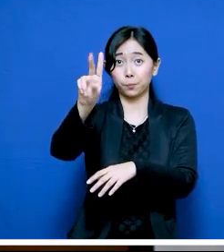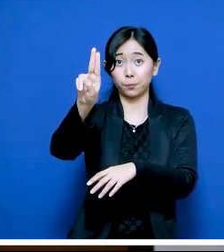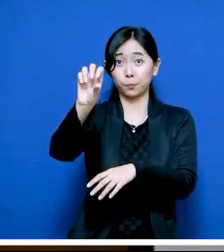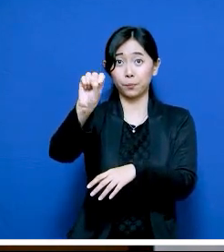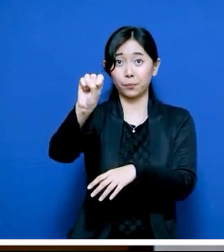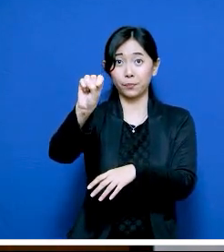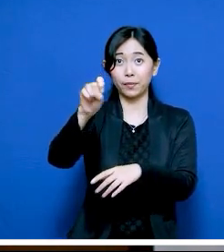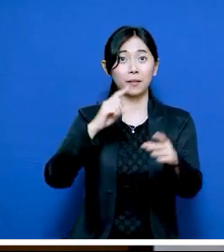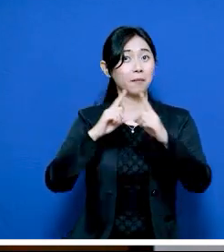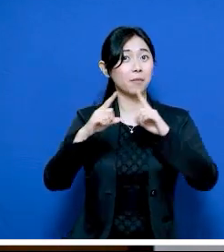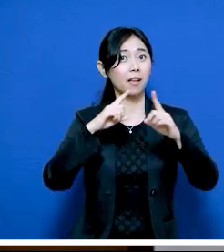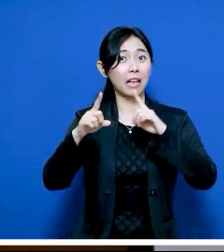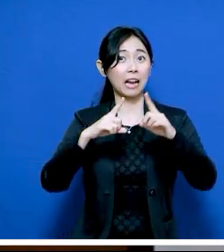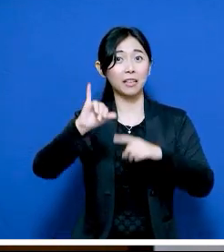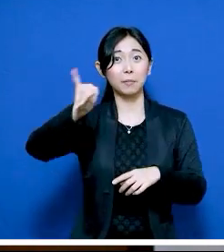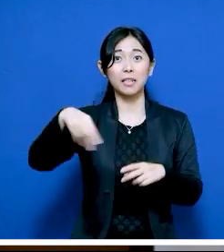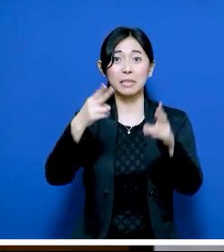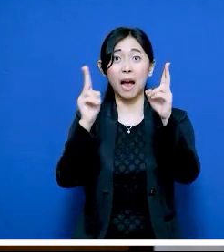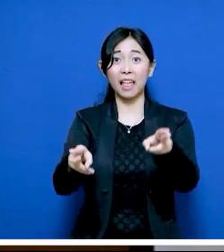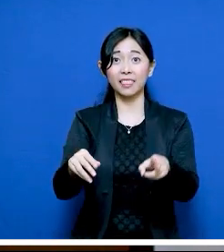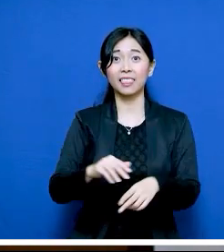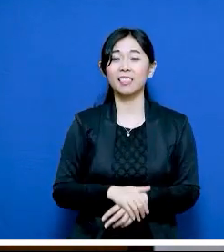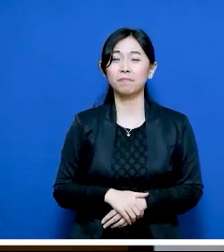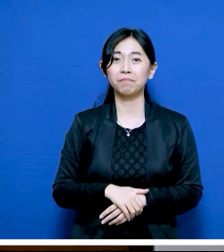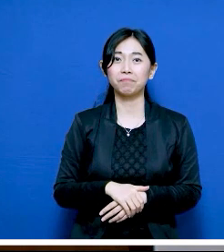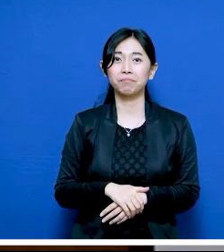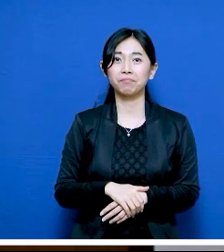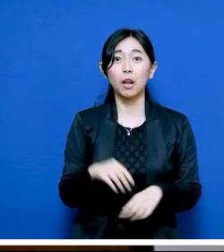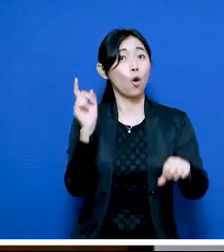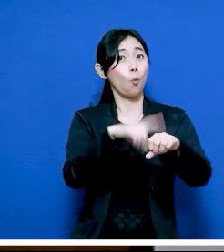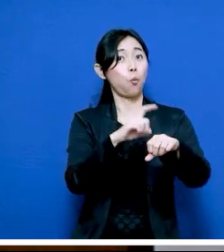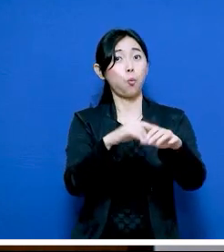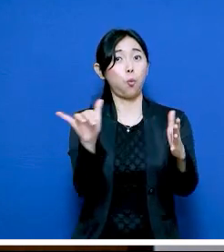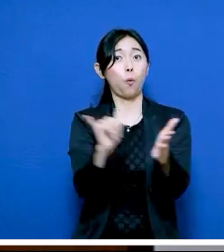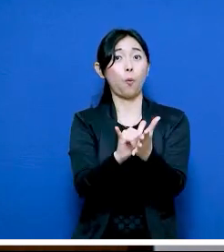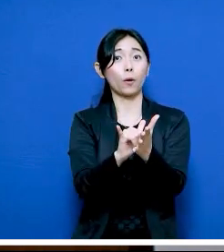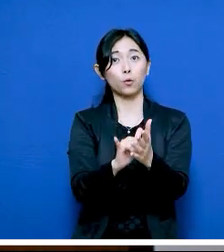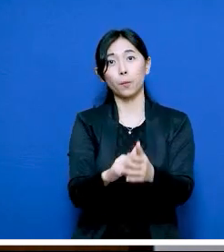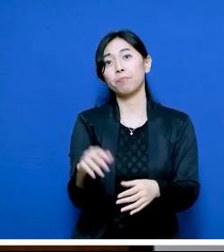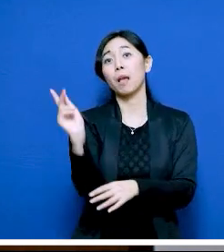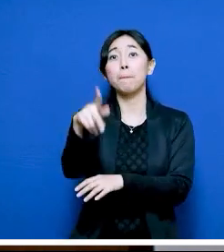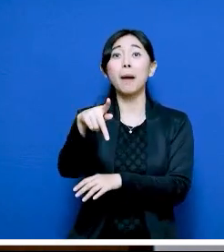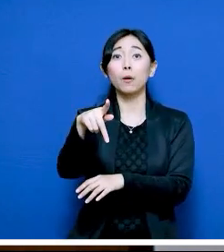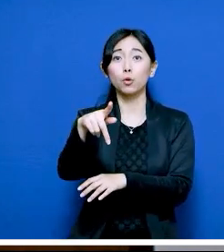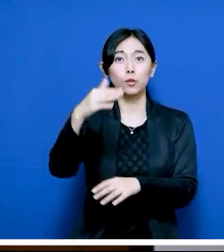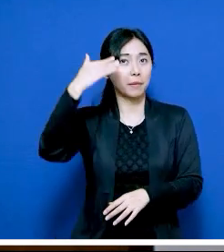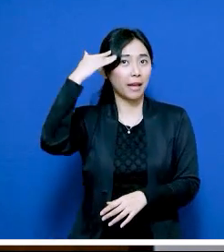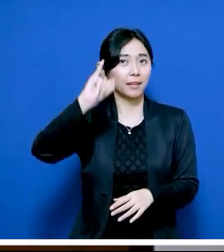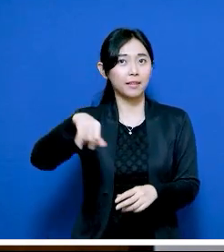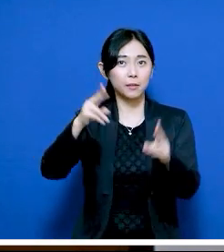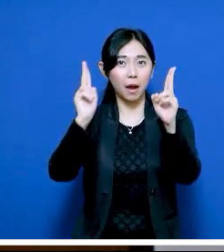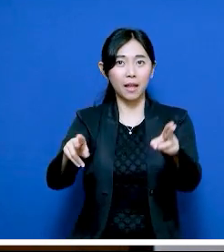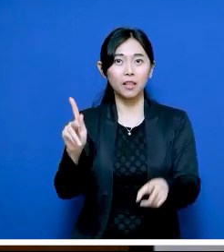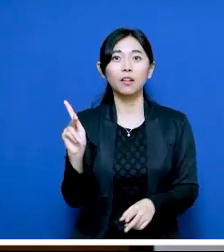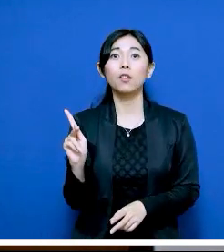yang kedua kepada jemaat di Korintus. Ketika waktu itu Rasul Paulus mengingatkan jemaat